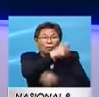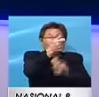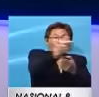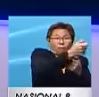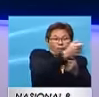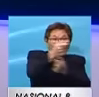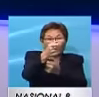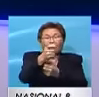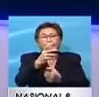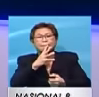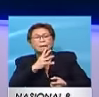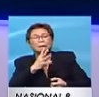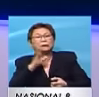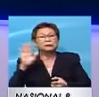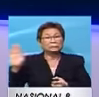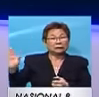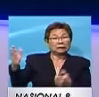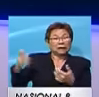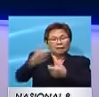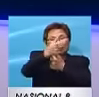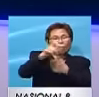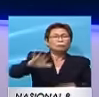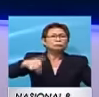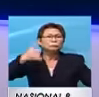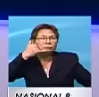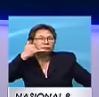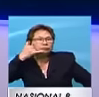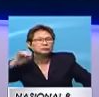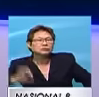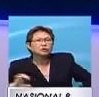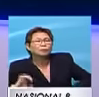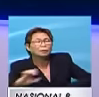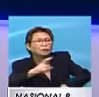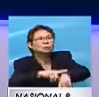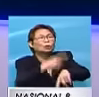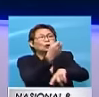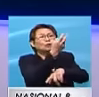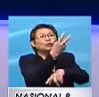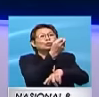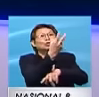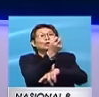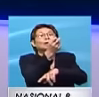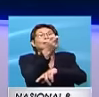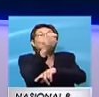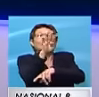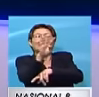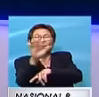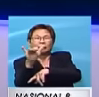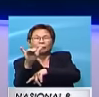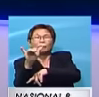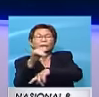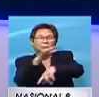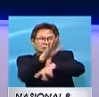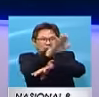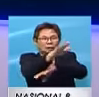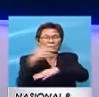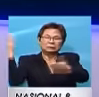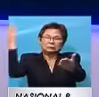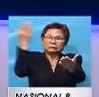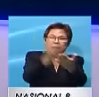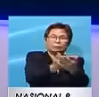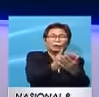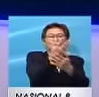Mohamad Azmi berkata pihaknya menerima panggilan kecemasan pada pukul 1246 tengah hari dan tiba di lokasi kira-kira